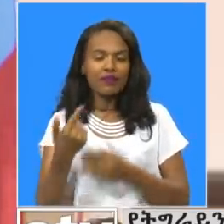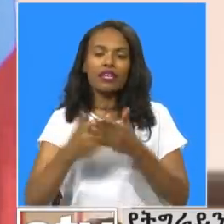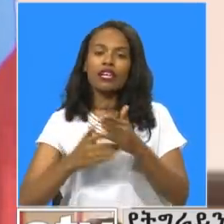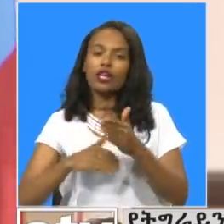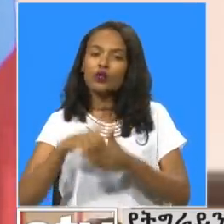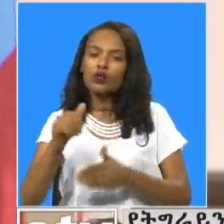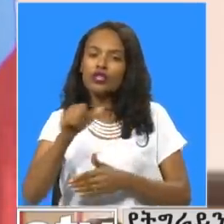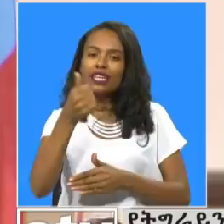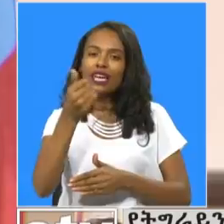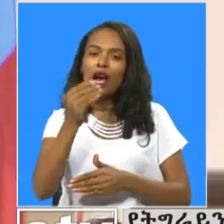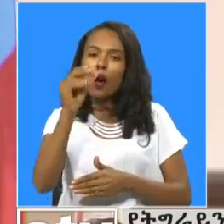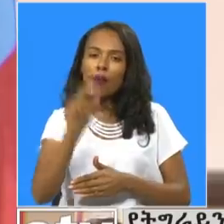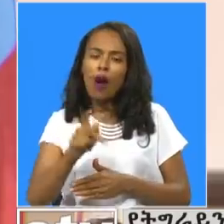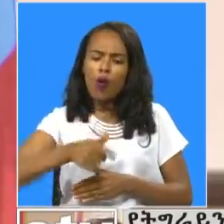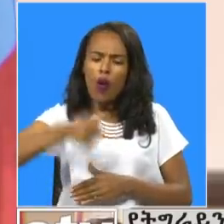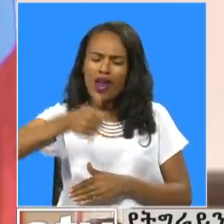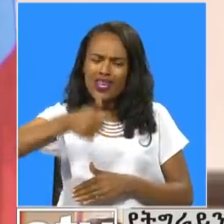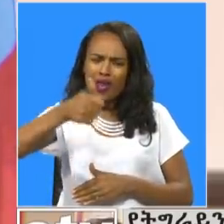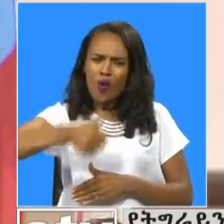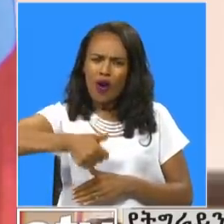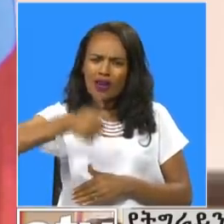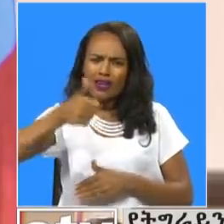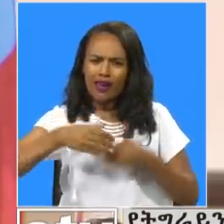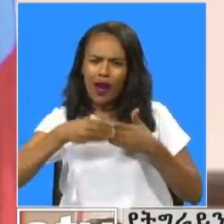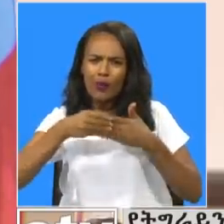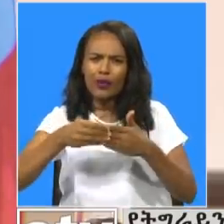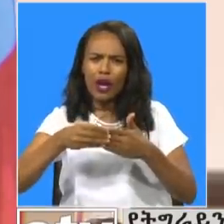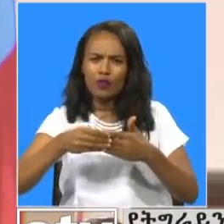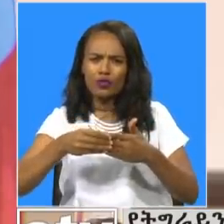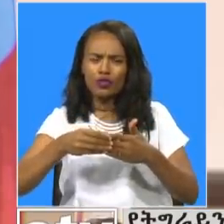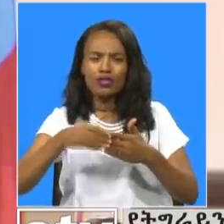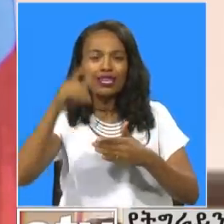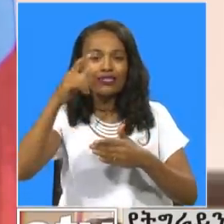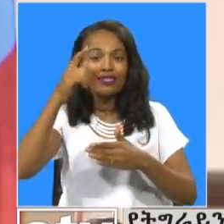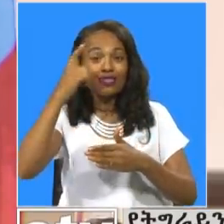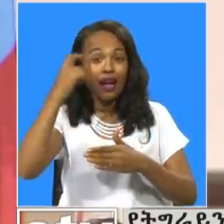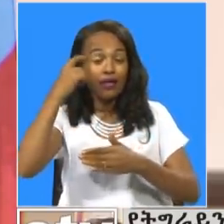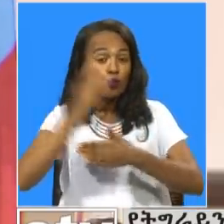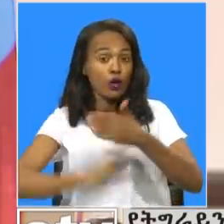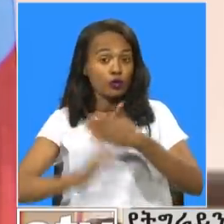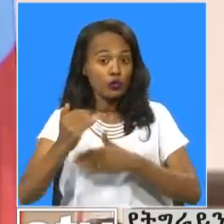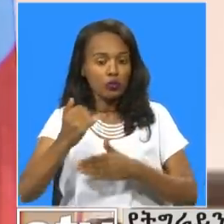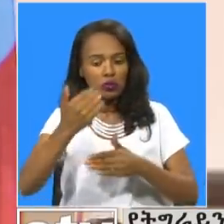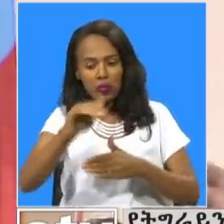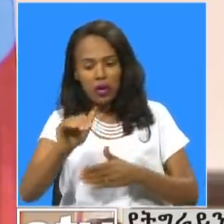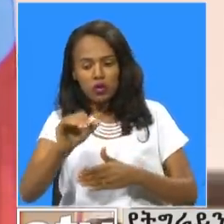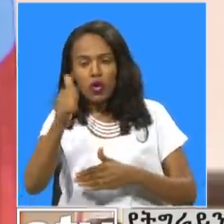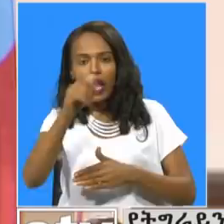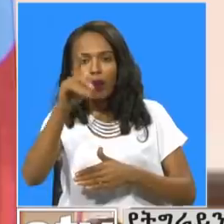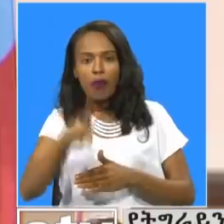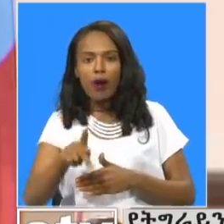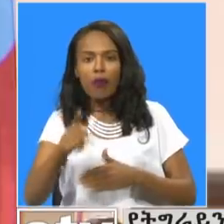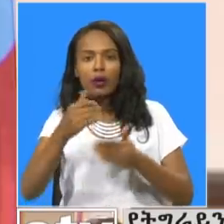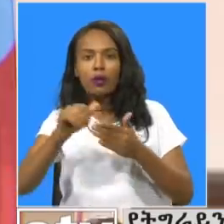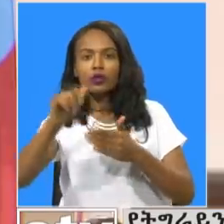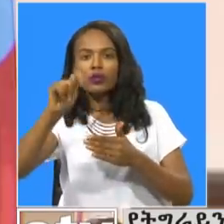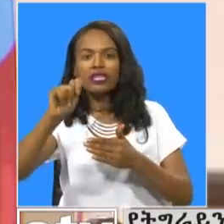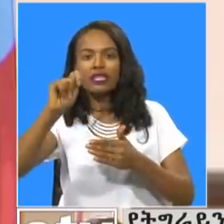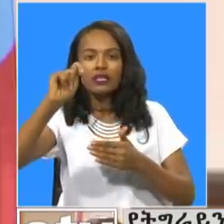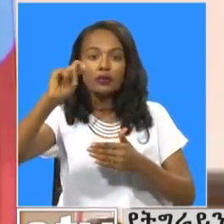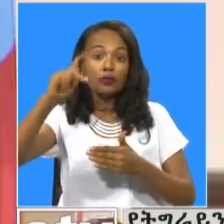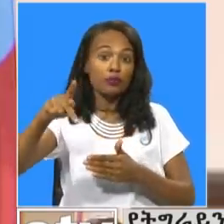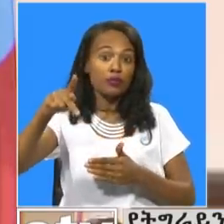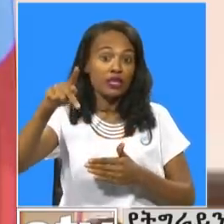ውጪ ኢህአፓ ውስጥ ዋነኛ አመራሮች የትግራይ ተወላጆች ነበሩ። ግማሹ በኢህአፓ፣ ግማሹ በታህት፣ ግማሹ በቲፒኤልኤፍ፣ ግማሹ